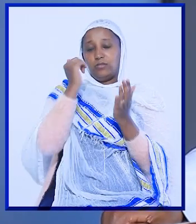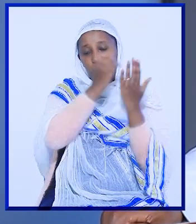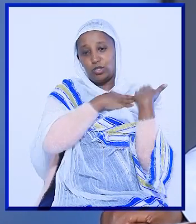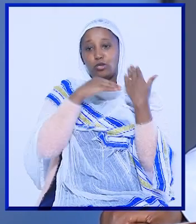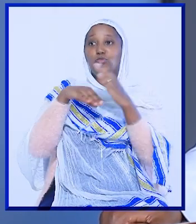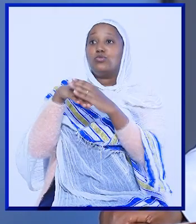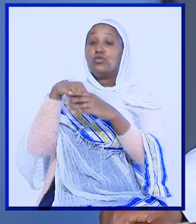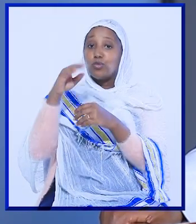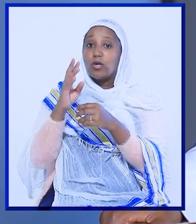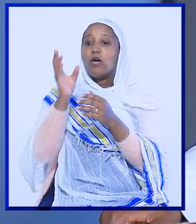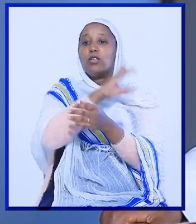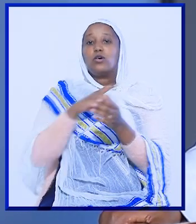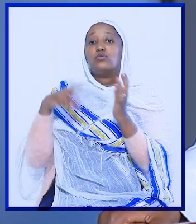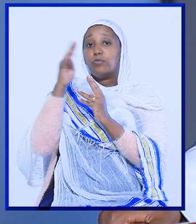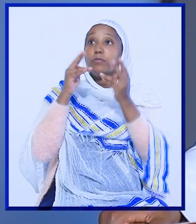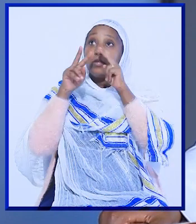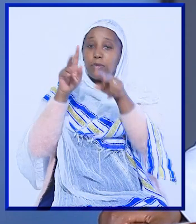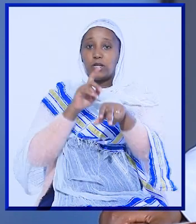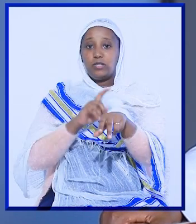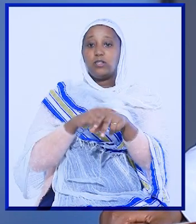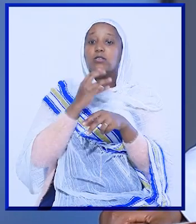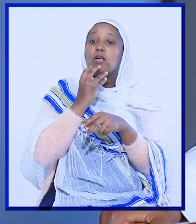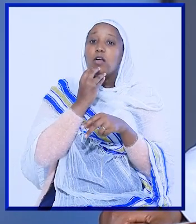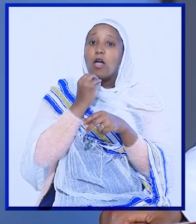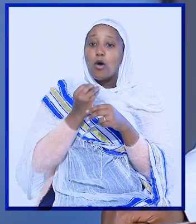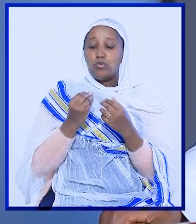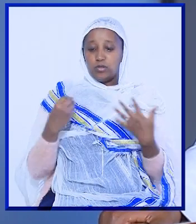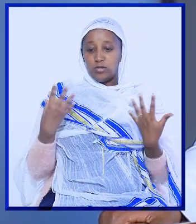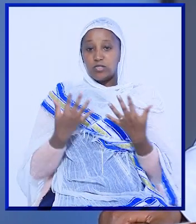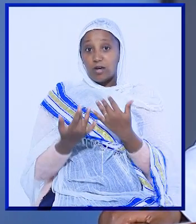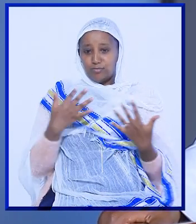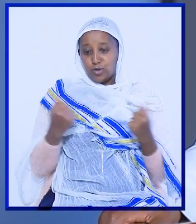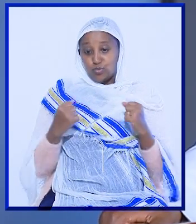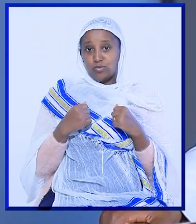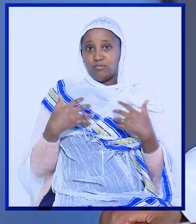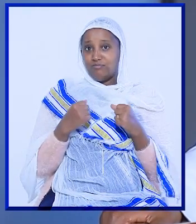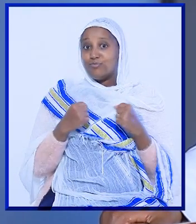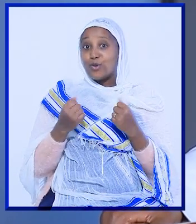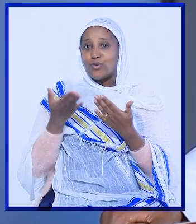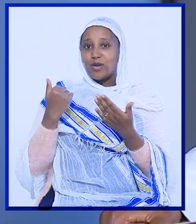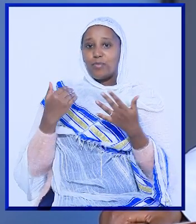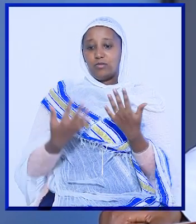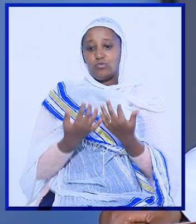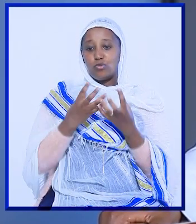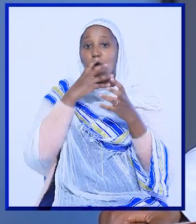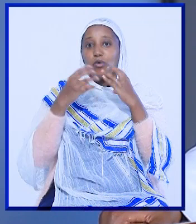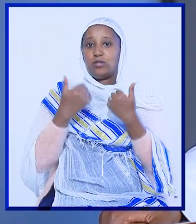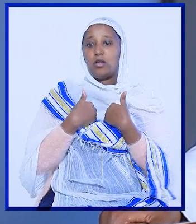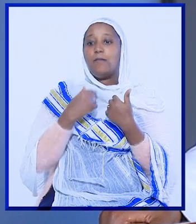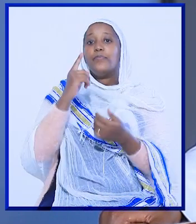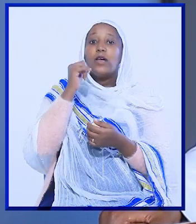ተሸክሞ ሲወጣ የክርስቶስን መከራ በተመለከተ ጊዜ የአይሁድን እሳት በርዶት እየሞቀ ሳለ አንዲት ሴት ይህ